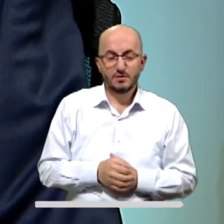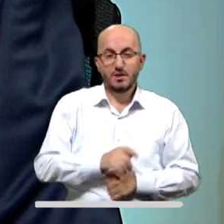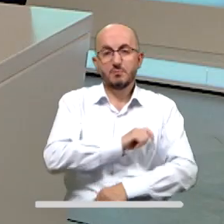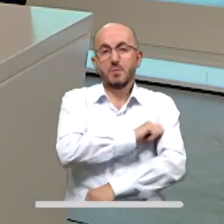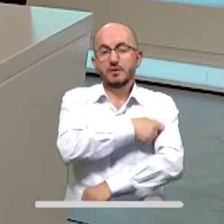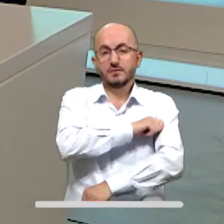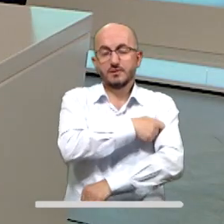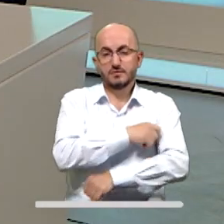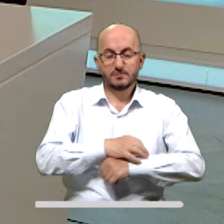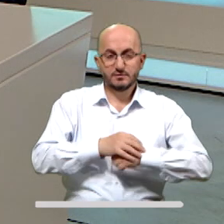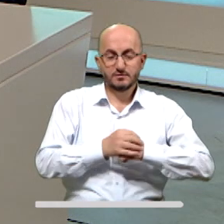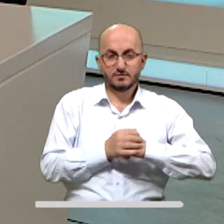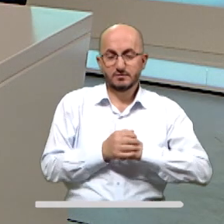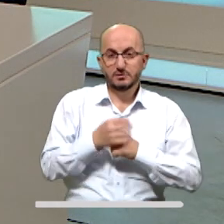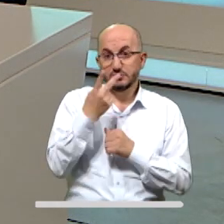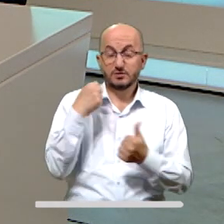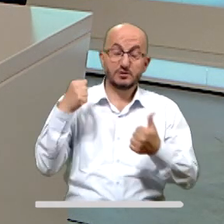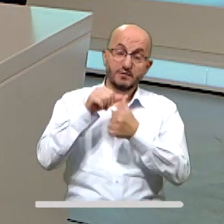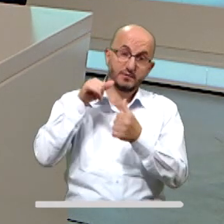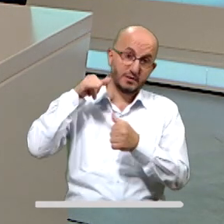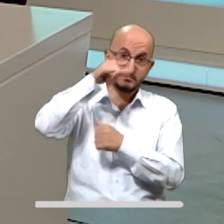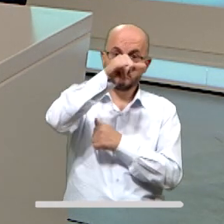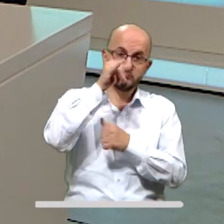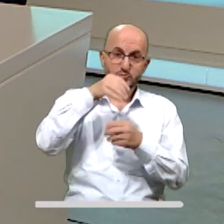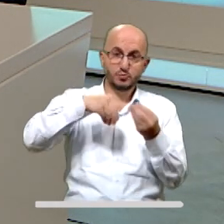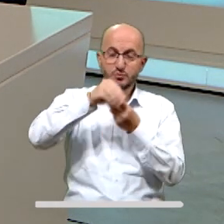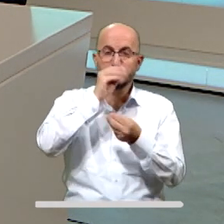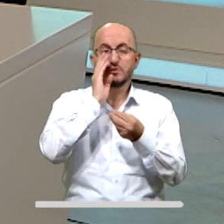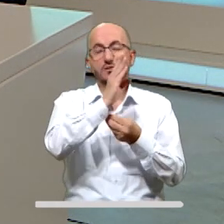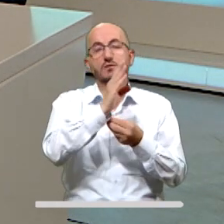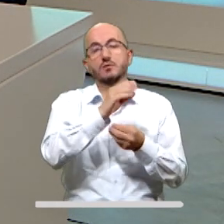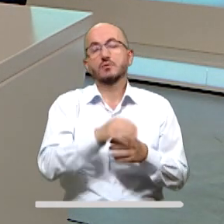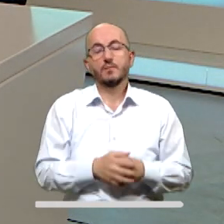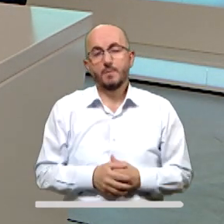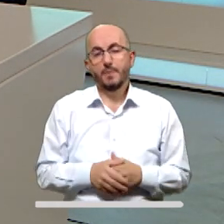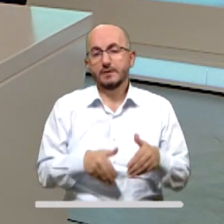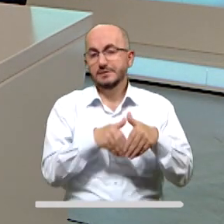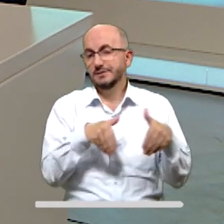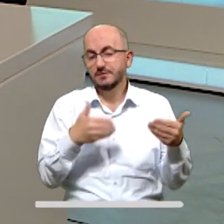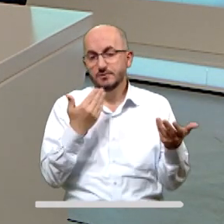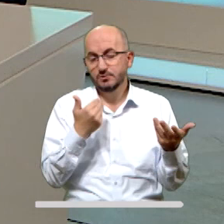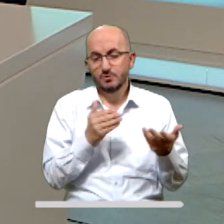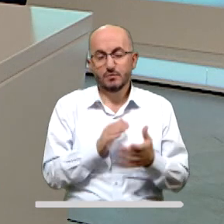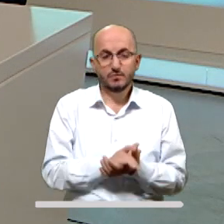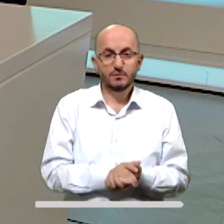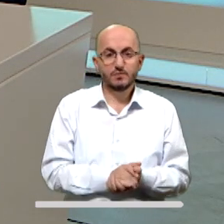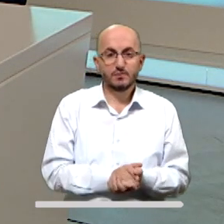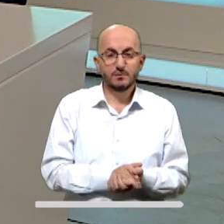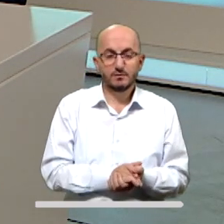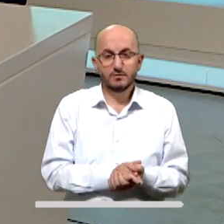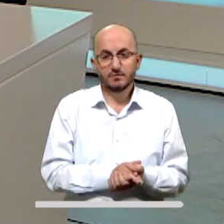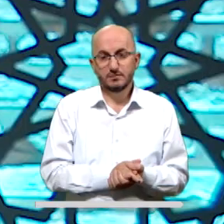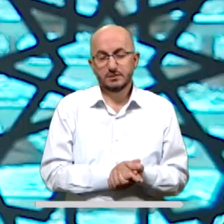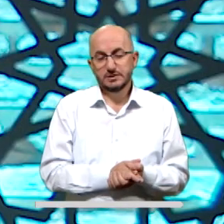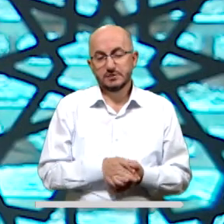Almanya'dan 2 defa gittim dedi. Orada herhangi bir kota falan bildiğim kadarıyla yok. Oradan gidilebiliyor.